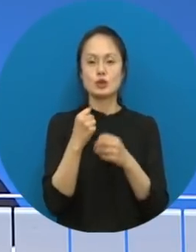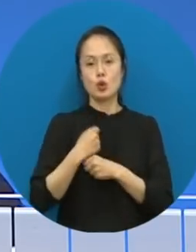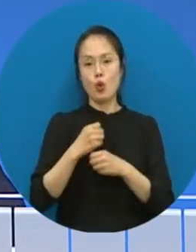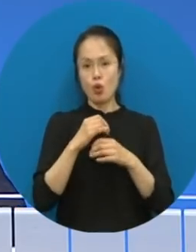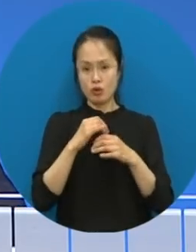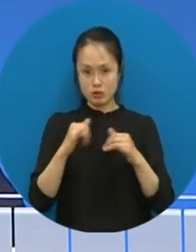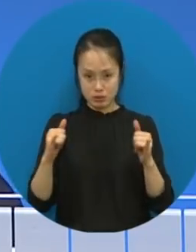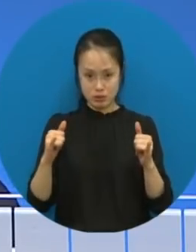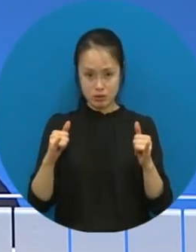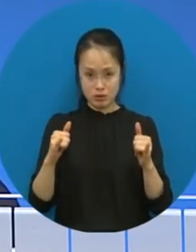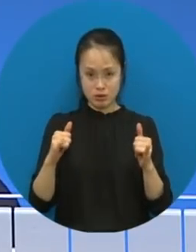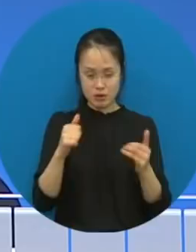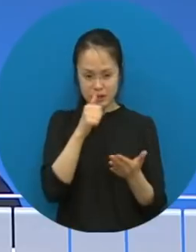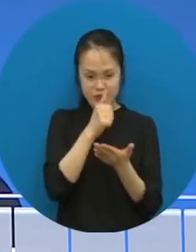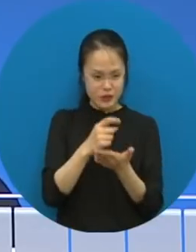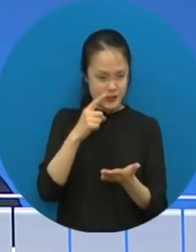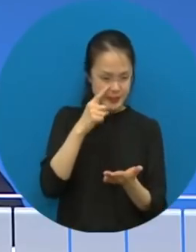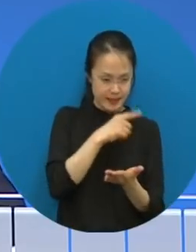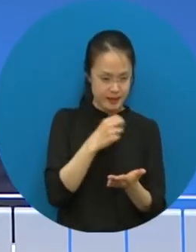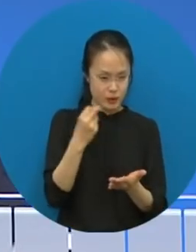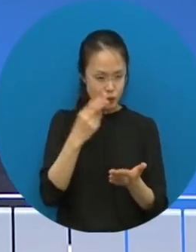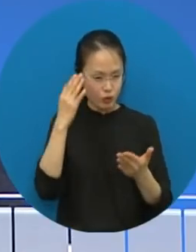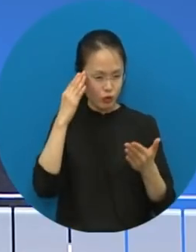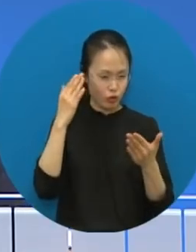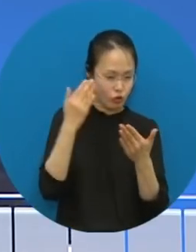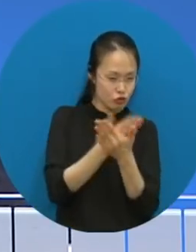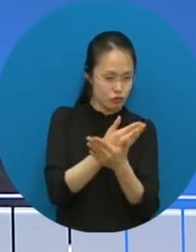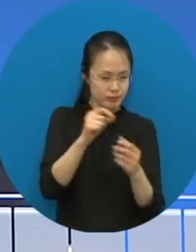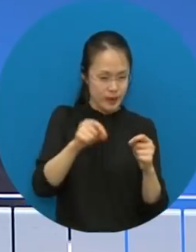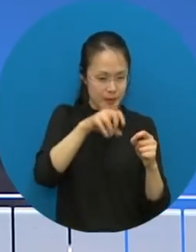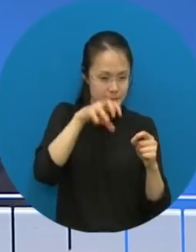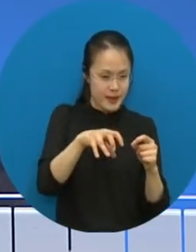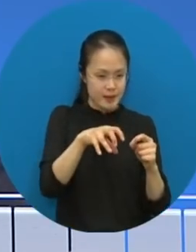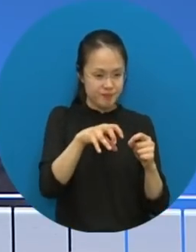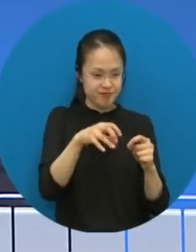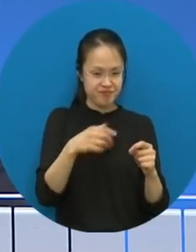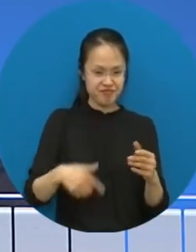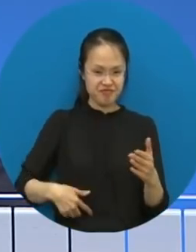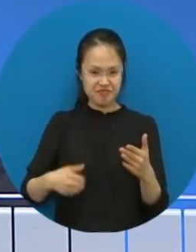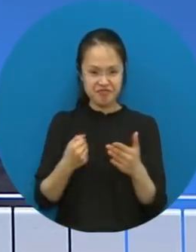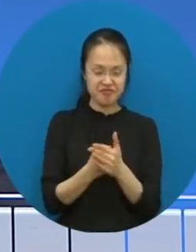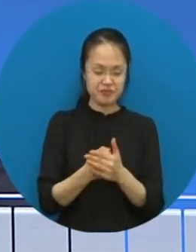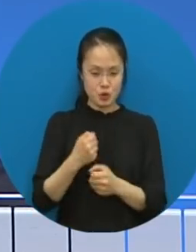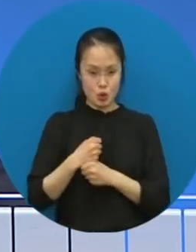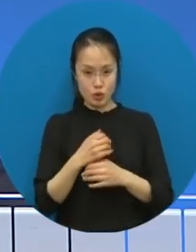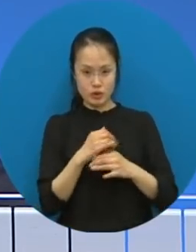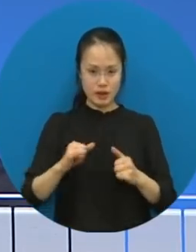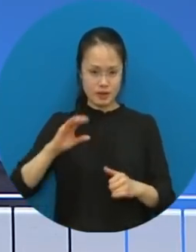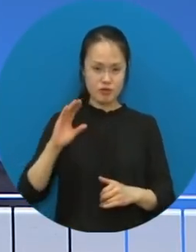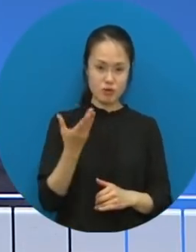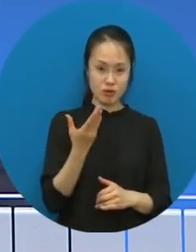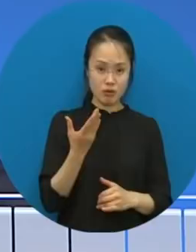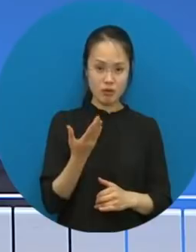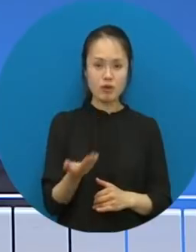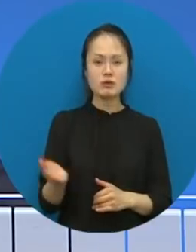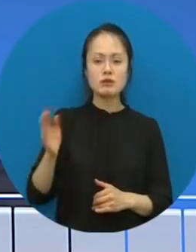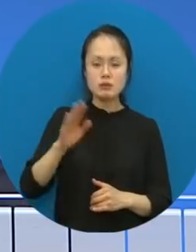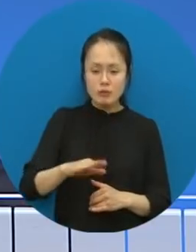죄악과 어둠 앞에서는 강한 하나님의 군사로 일어설 줄 아나 연약한 영혼